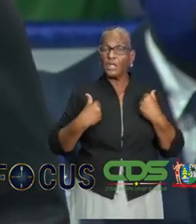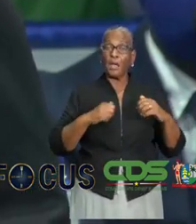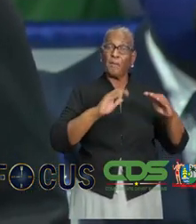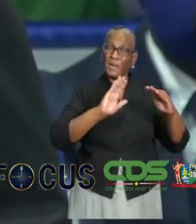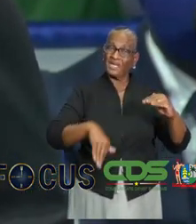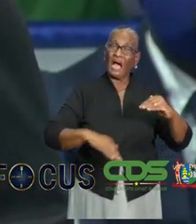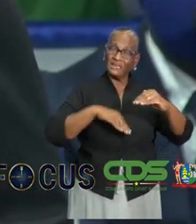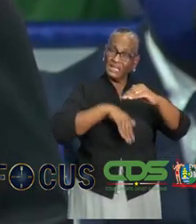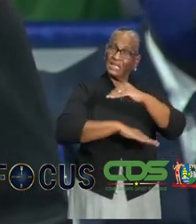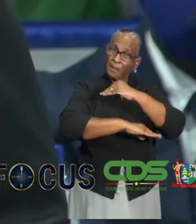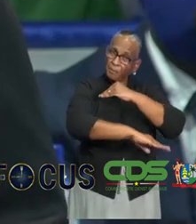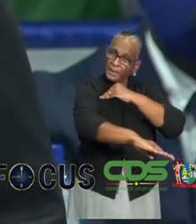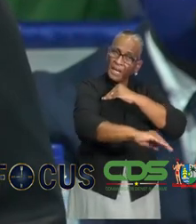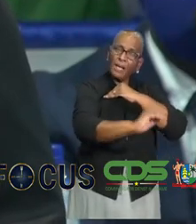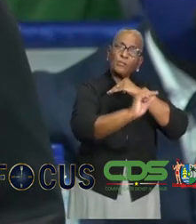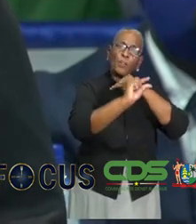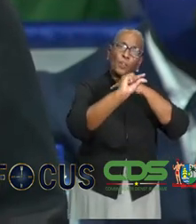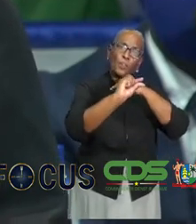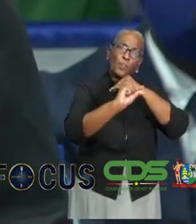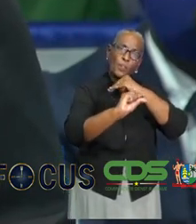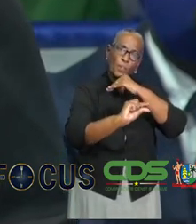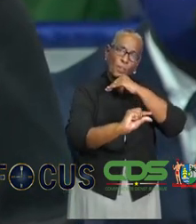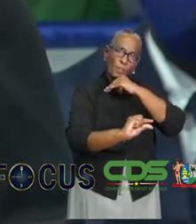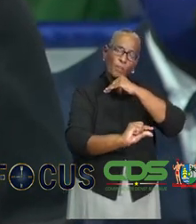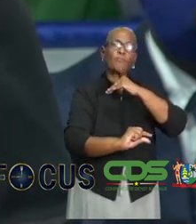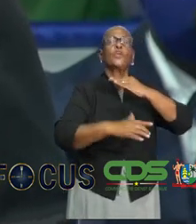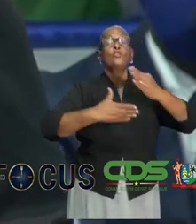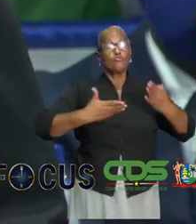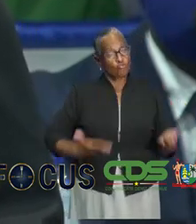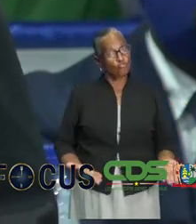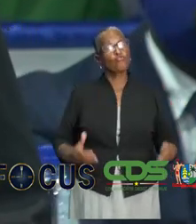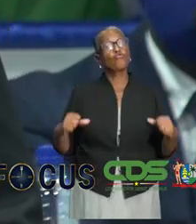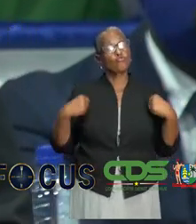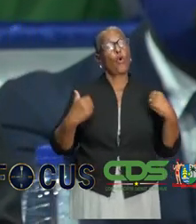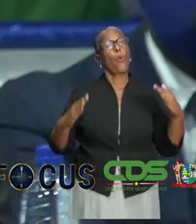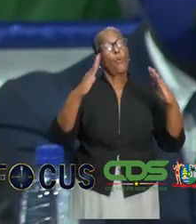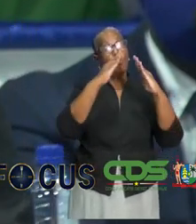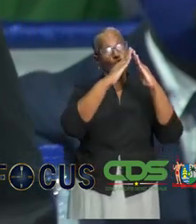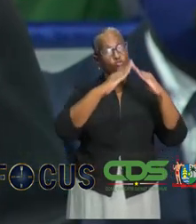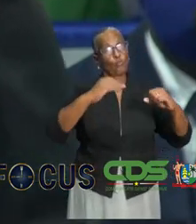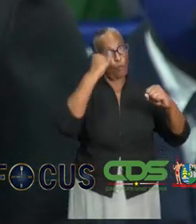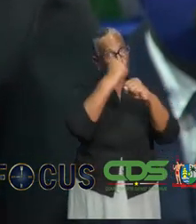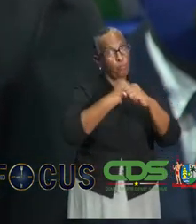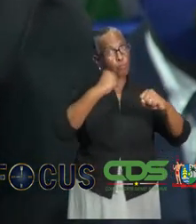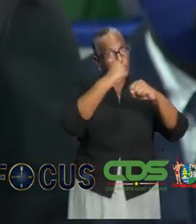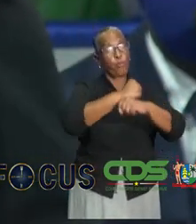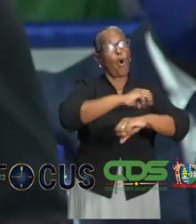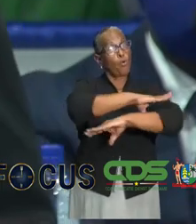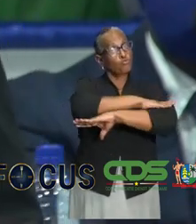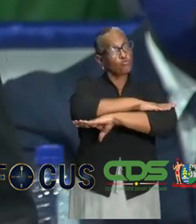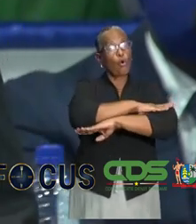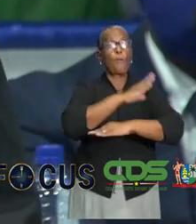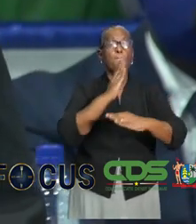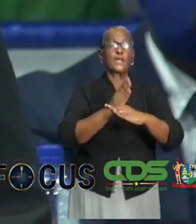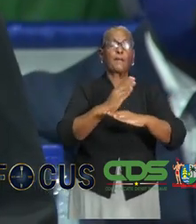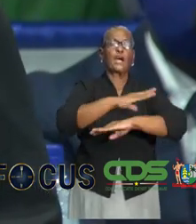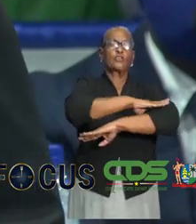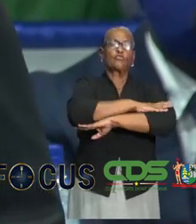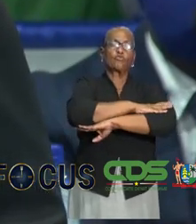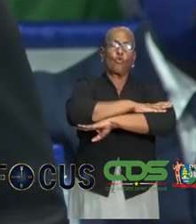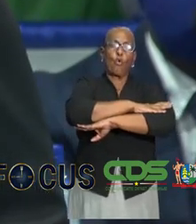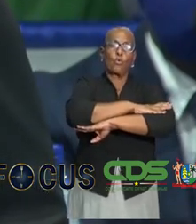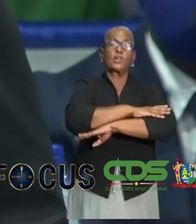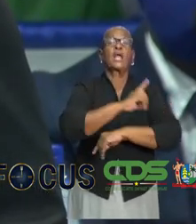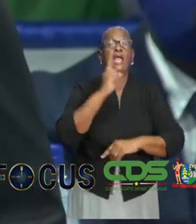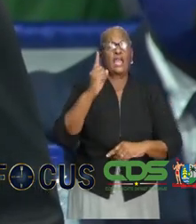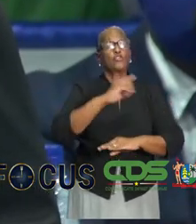te minimaliseren. Zo is gestart met de bouw van een middelbare schoolcomplex te Mungutapu en de bouw van